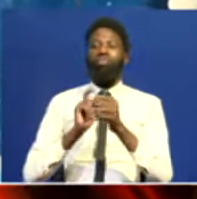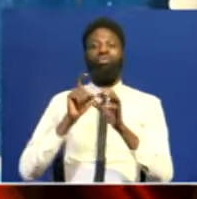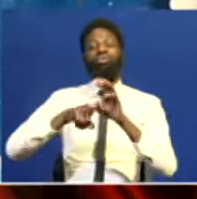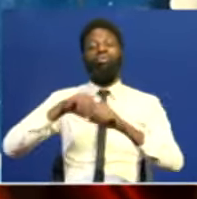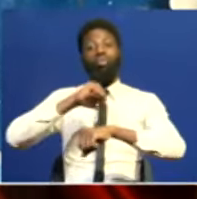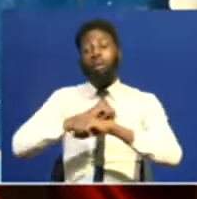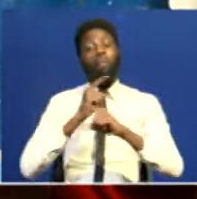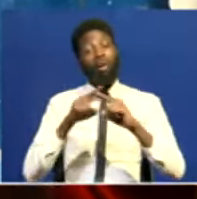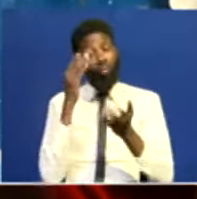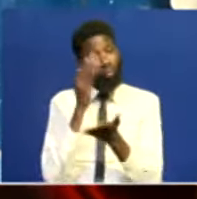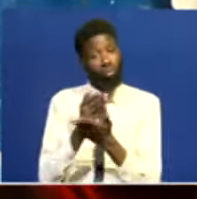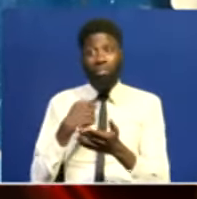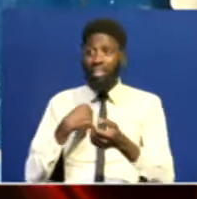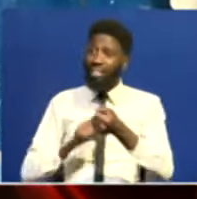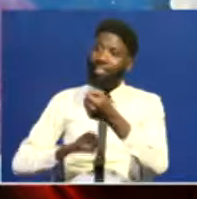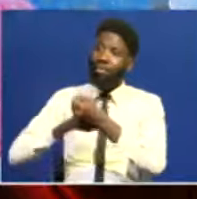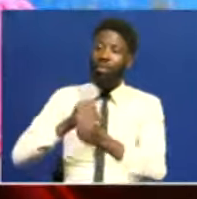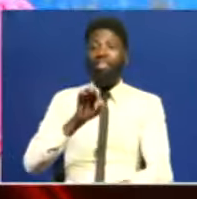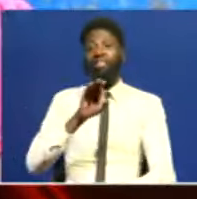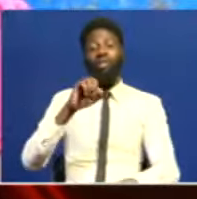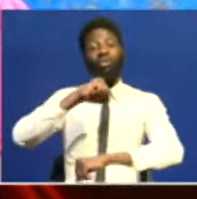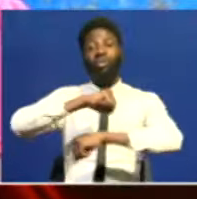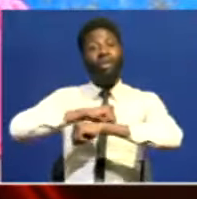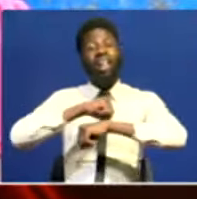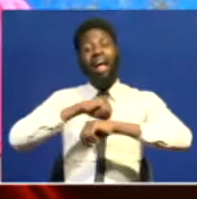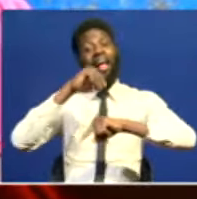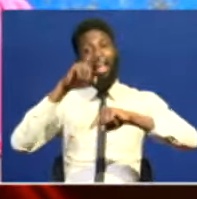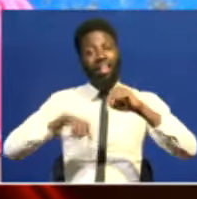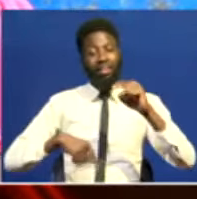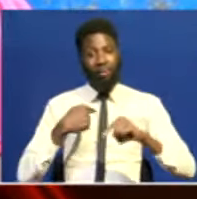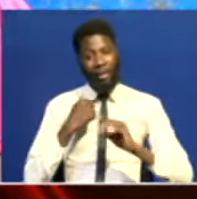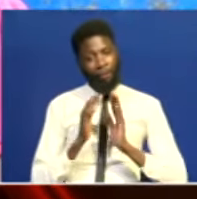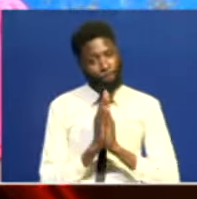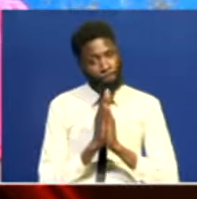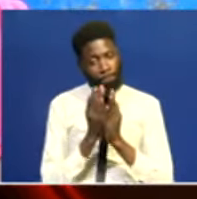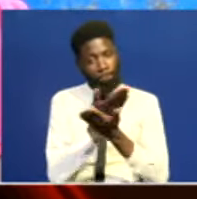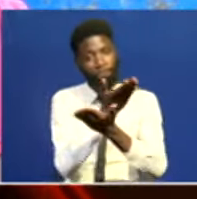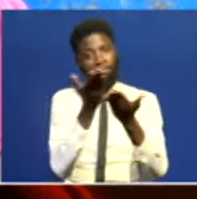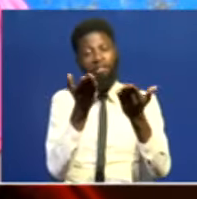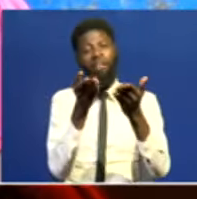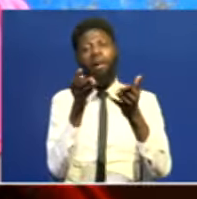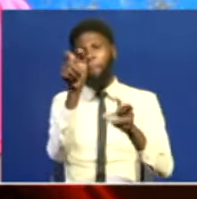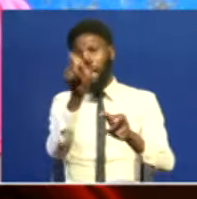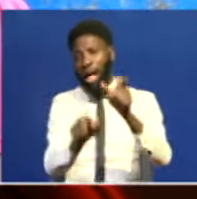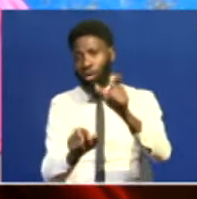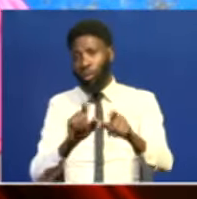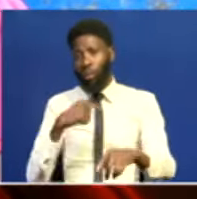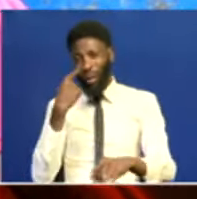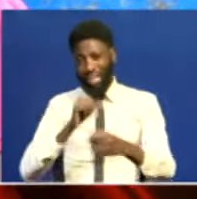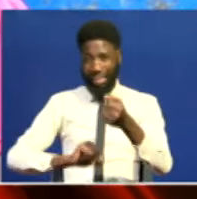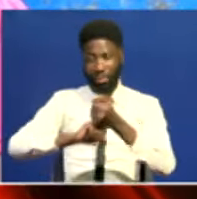ile kweli sina uwezo wa kumpeleka shule. So ningeomba mwenye ako na uwezo ama kama